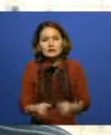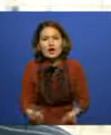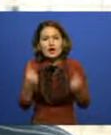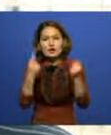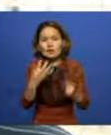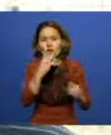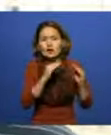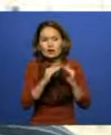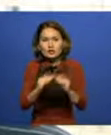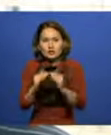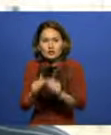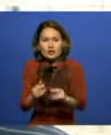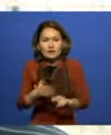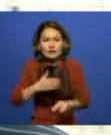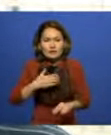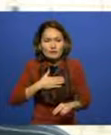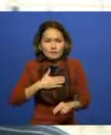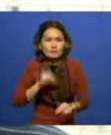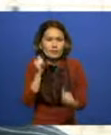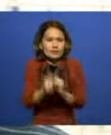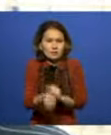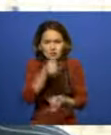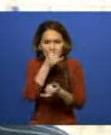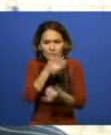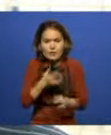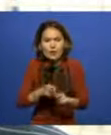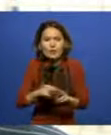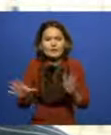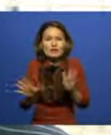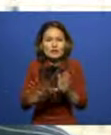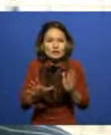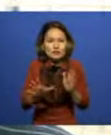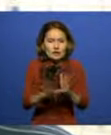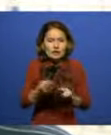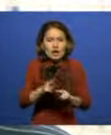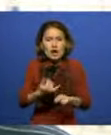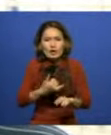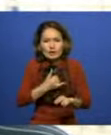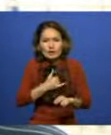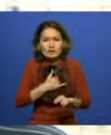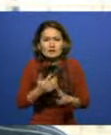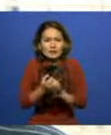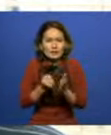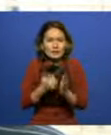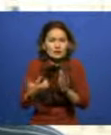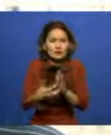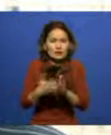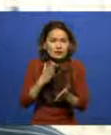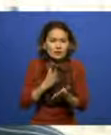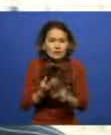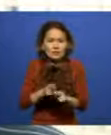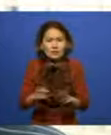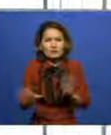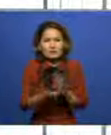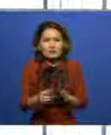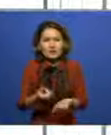жылыжайлармен бәсекелесе алмаймыз. Себебі оларға жарыққа жеңілдік беріледі. Бұл әрине өнімнің өзіндік құнына да